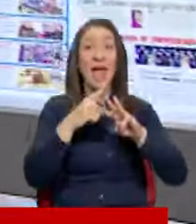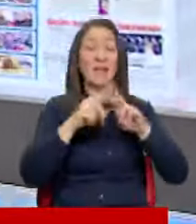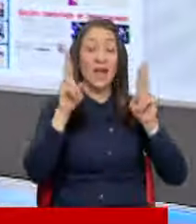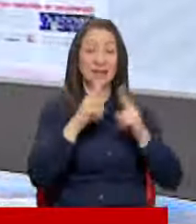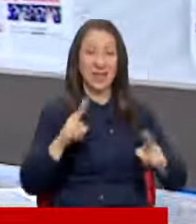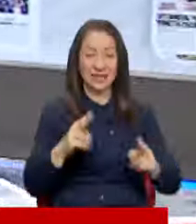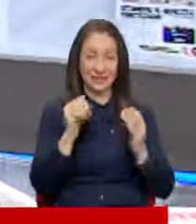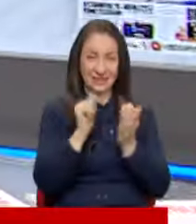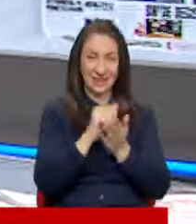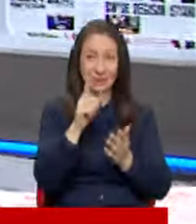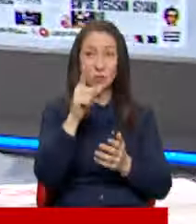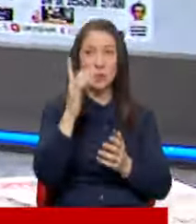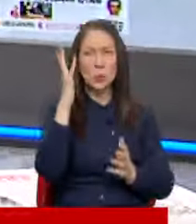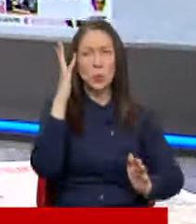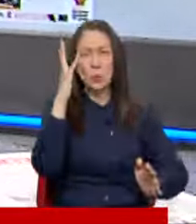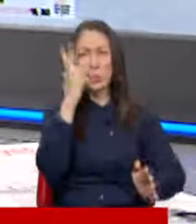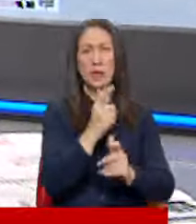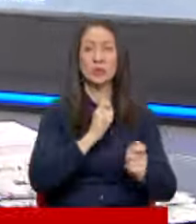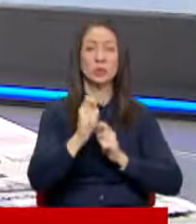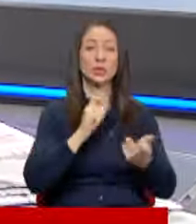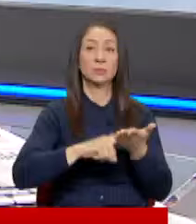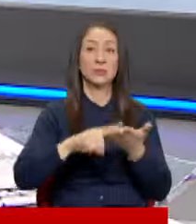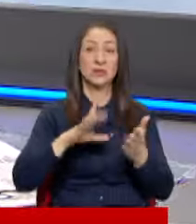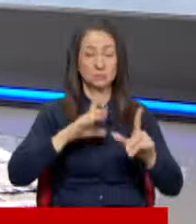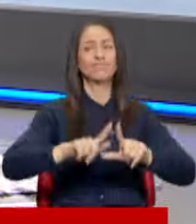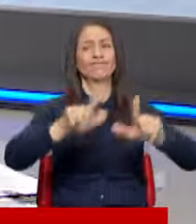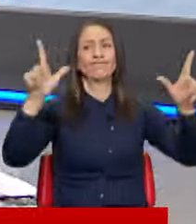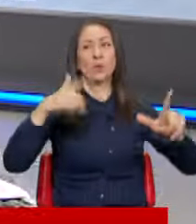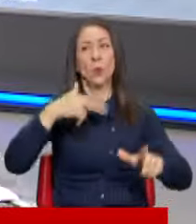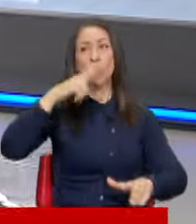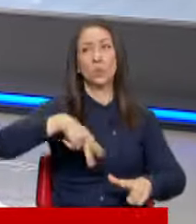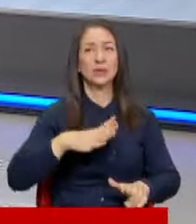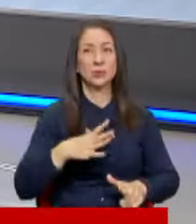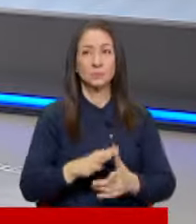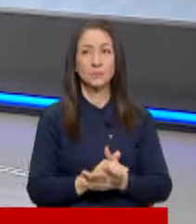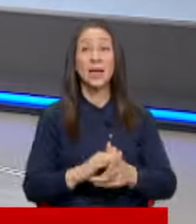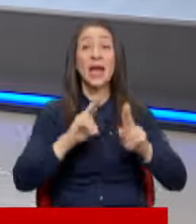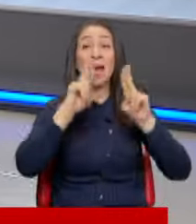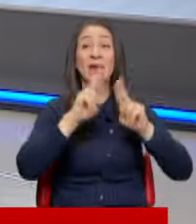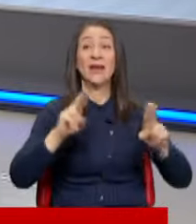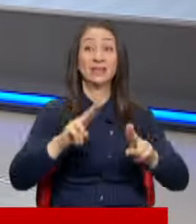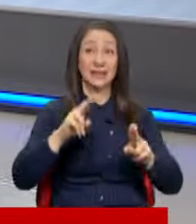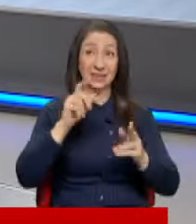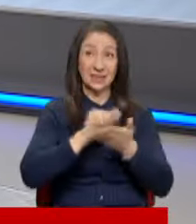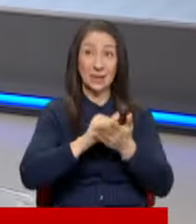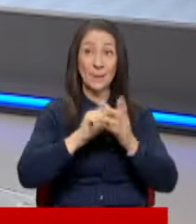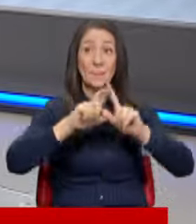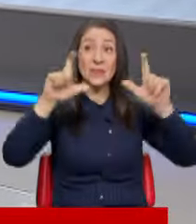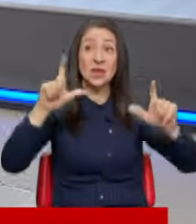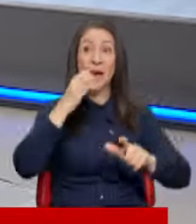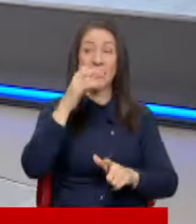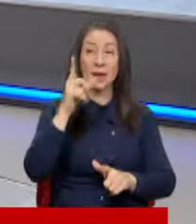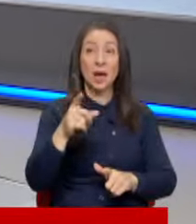gazetesi bakın burada bir utanç sözleşmesi var Bunu büyütelim bunu okuyalım Evrensel gazetesinin manşetinde